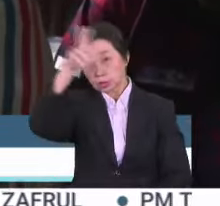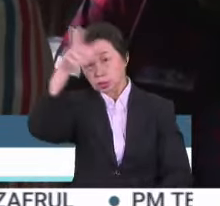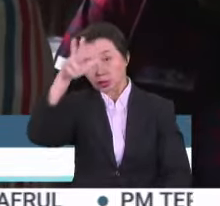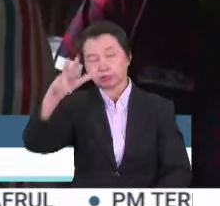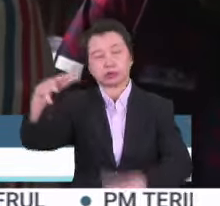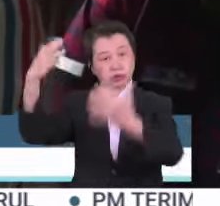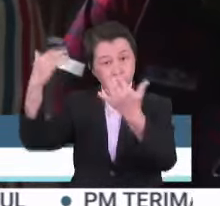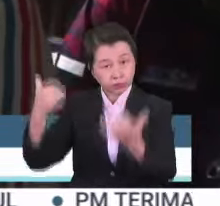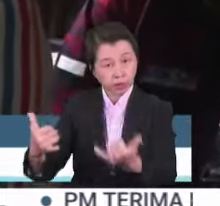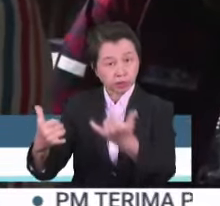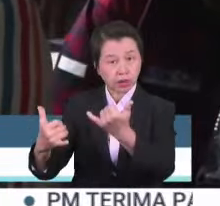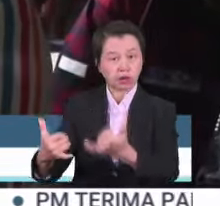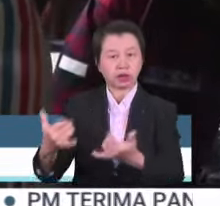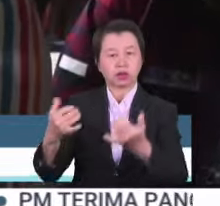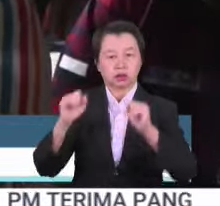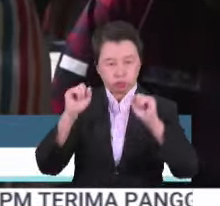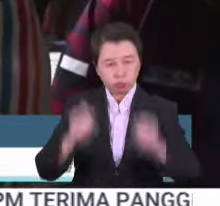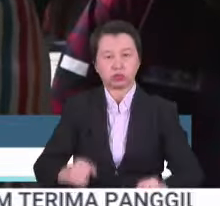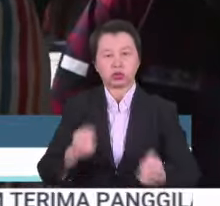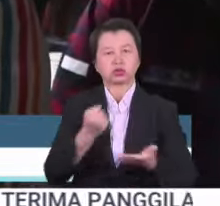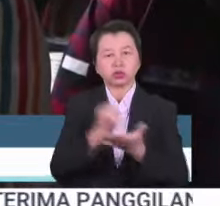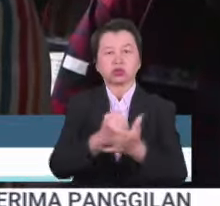yang ada pada hari ini perlu